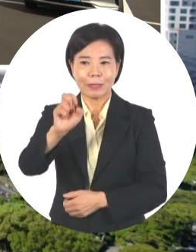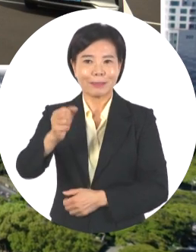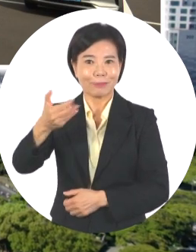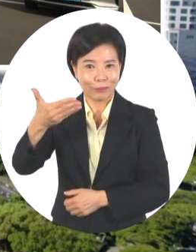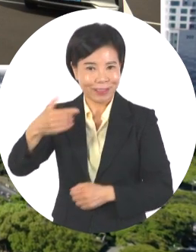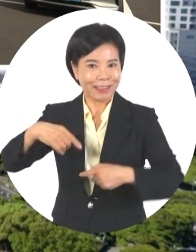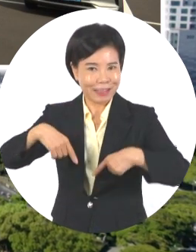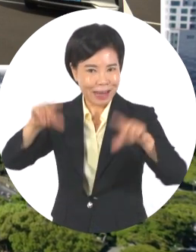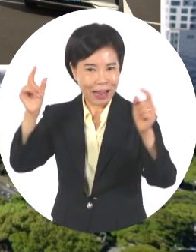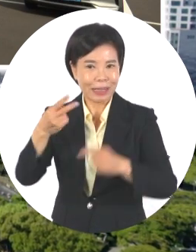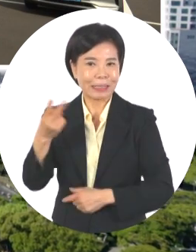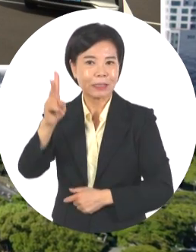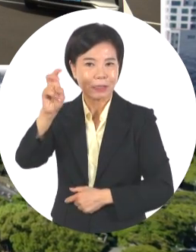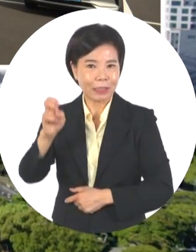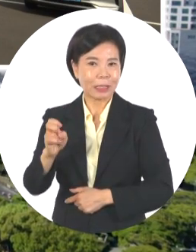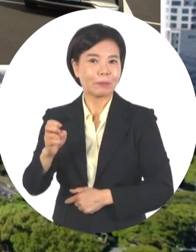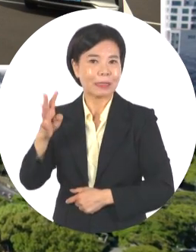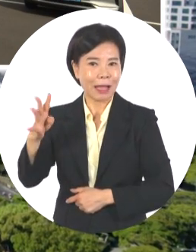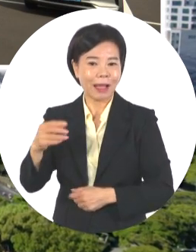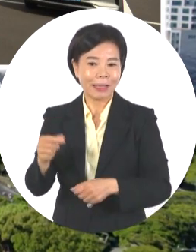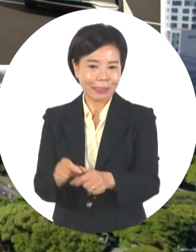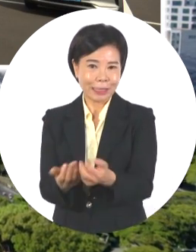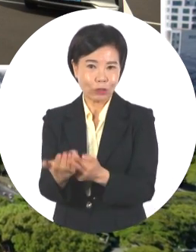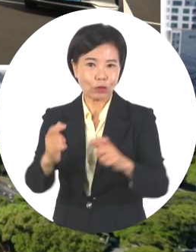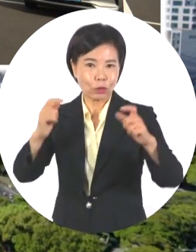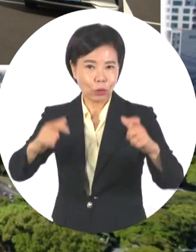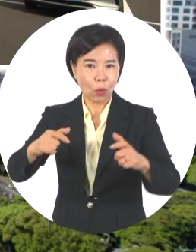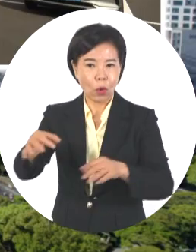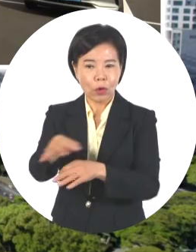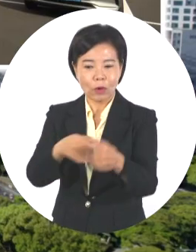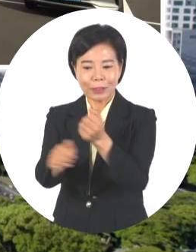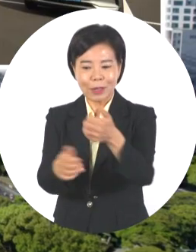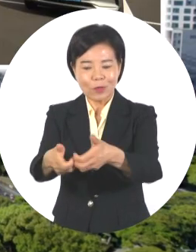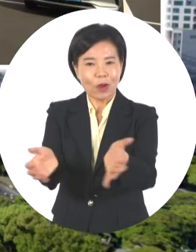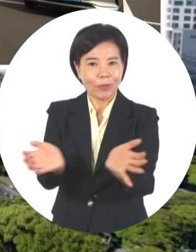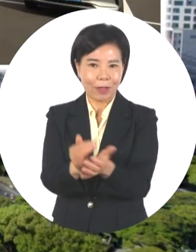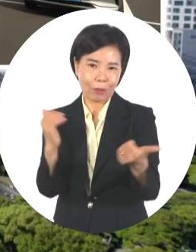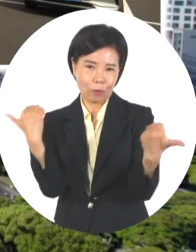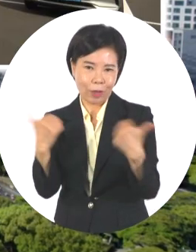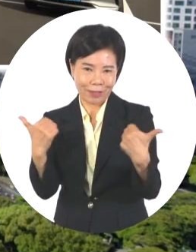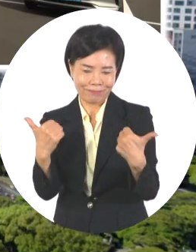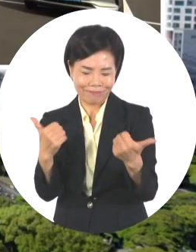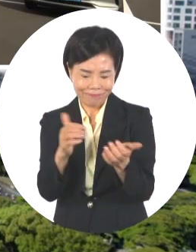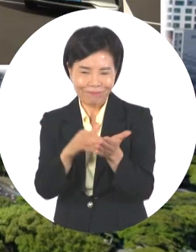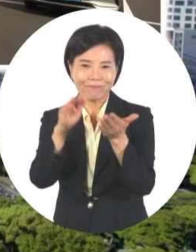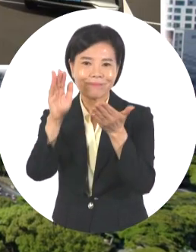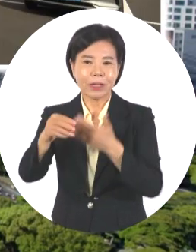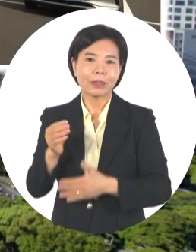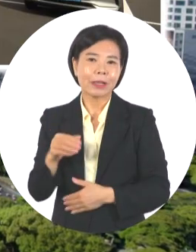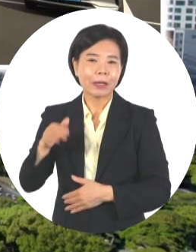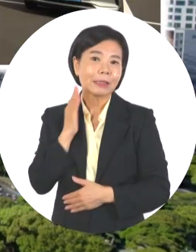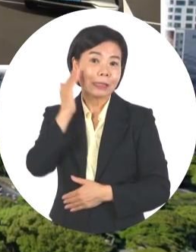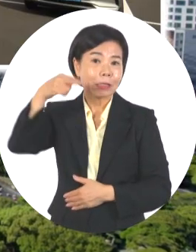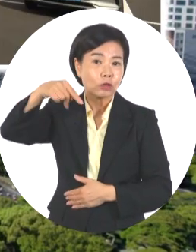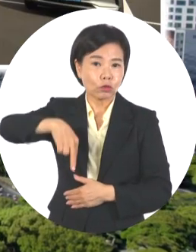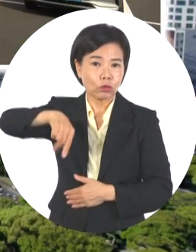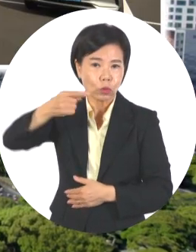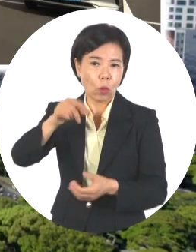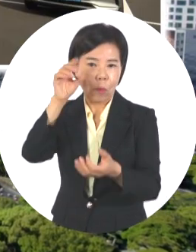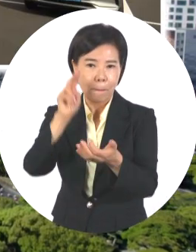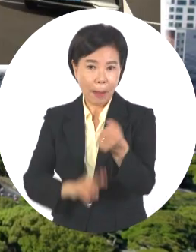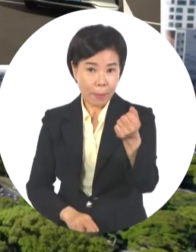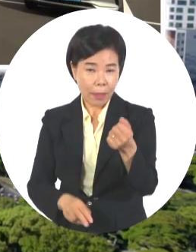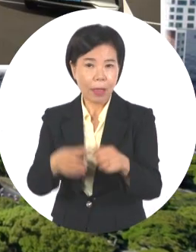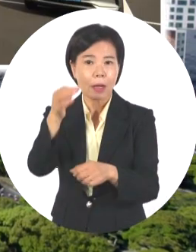29일 2024제주 특별자치도 수소경제위원회 회의를 열고 그린수소 판매 가격을 부가세